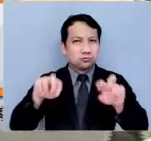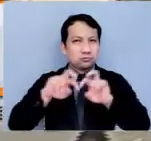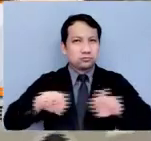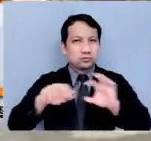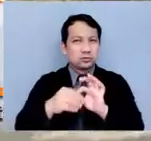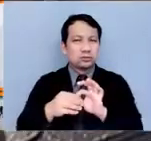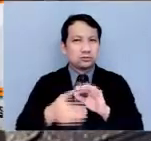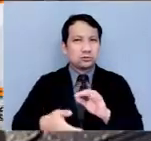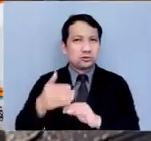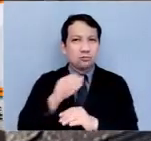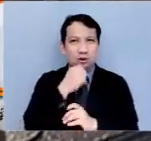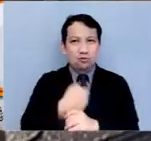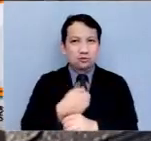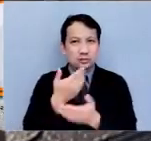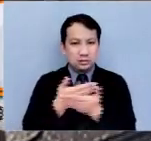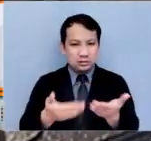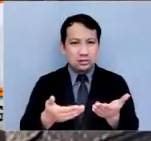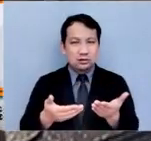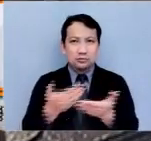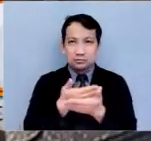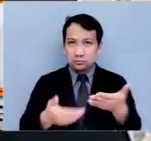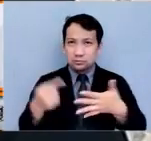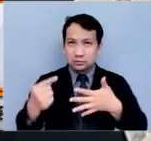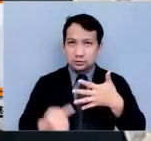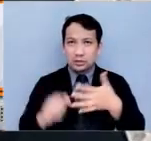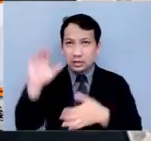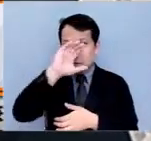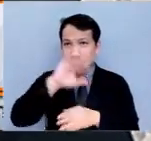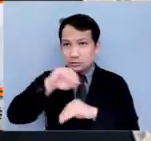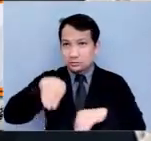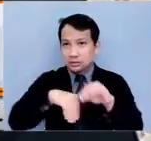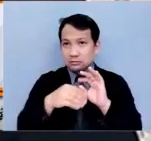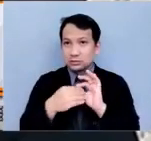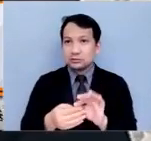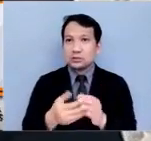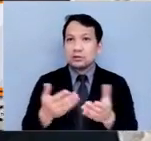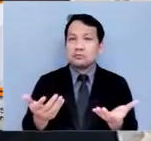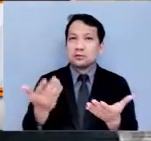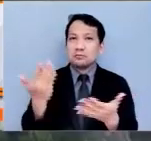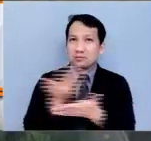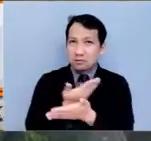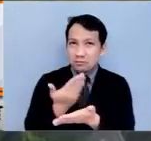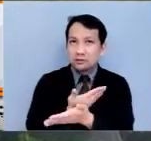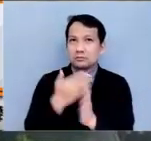mga lumang materyales and kailangan natin maghanap pa ng mga bagay na